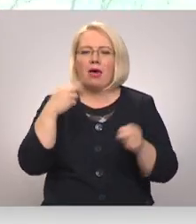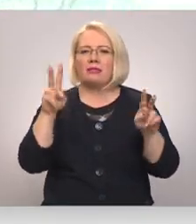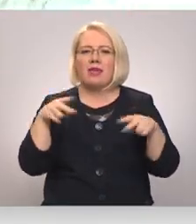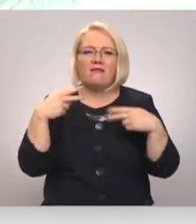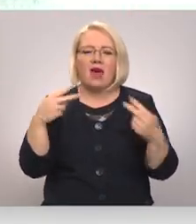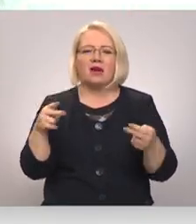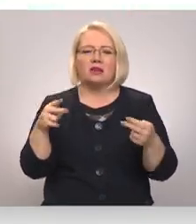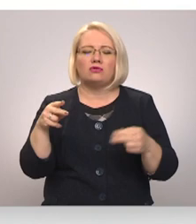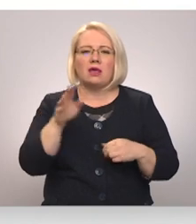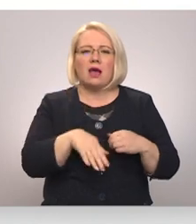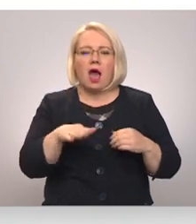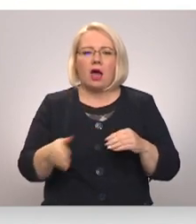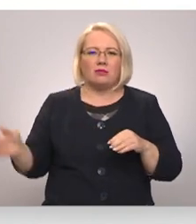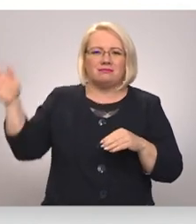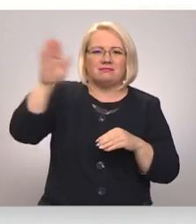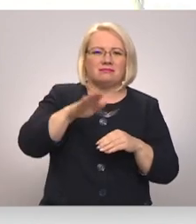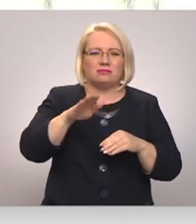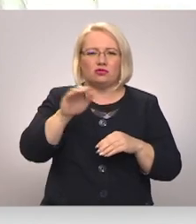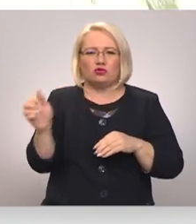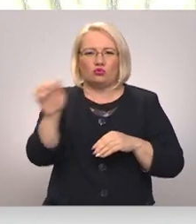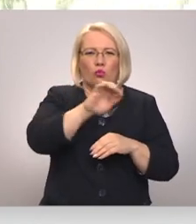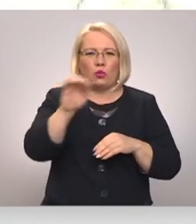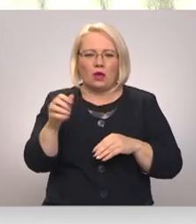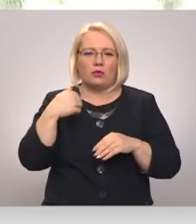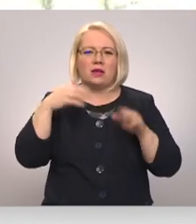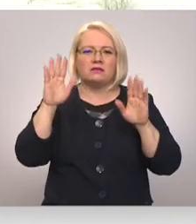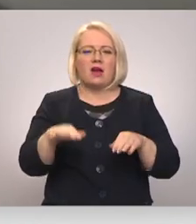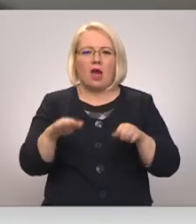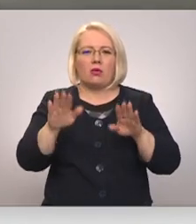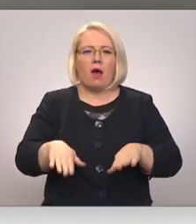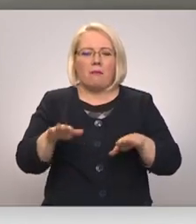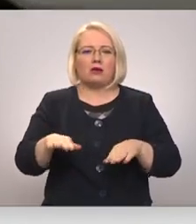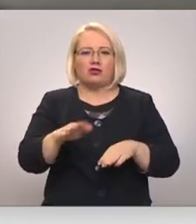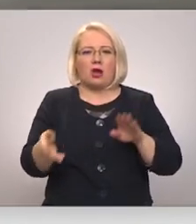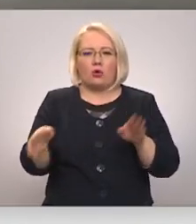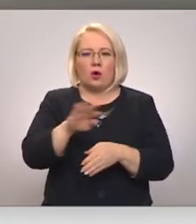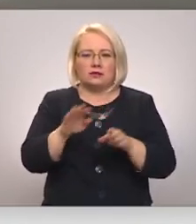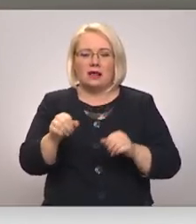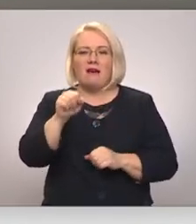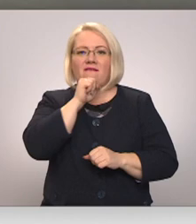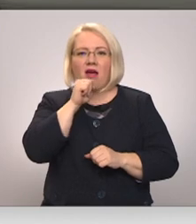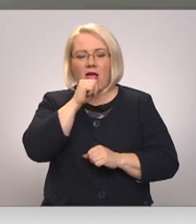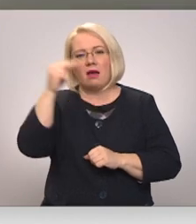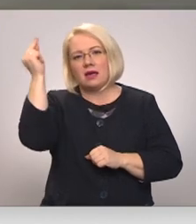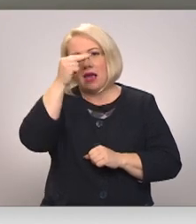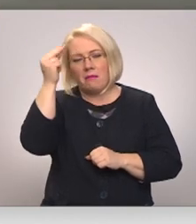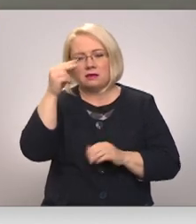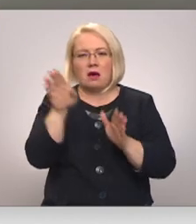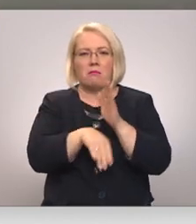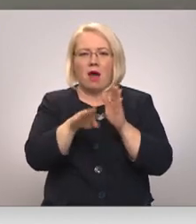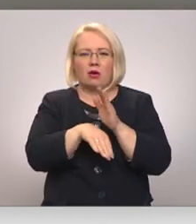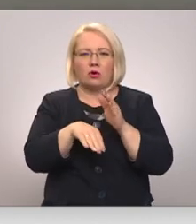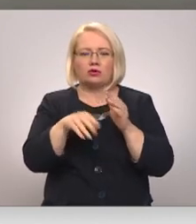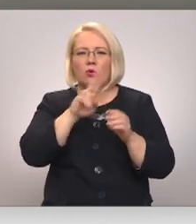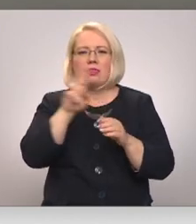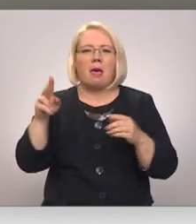celt augšā kāju uz stūres un es varētu lejā grozīt. Beigās izdevās iemācīties braukt ar parastu,